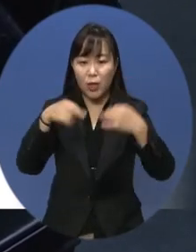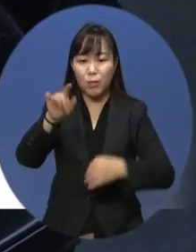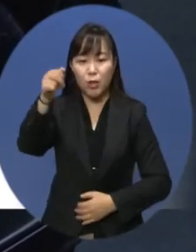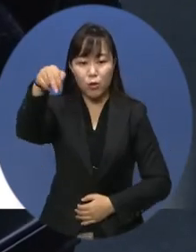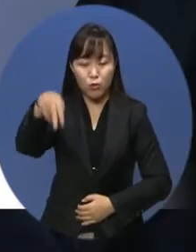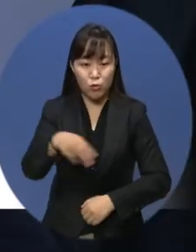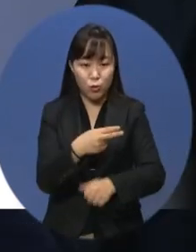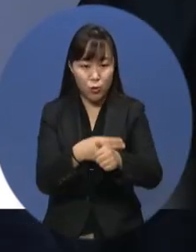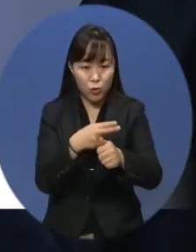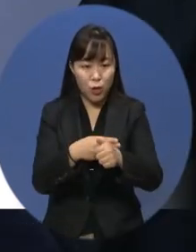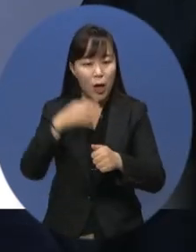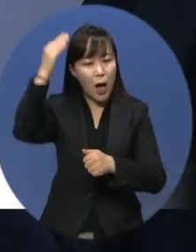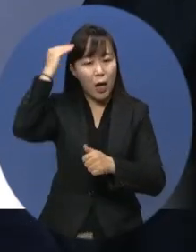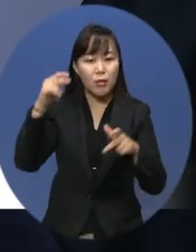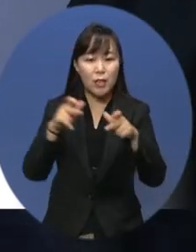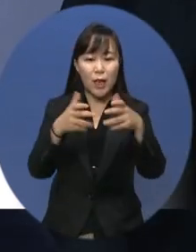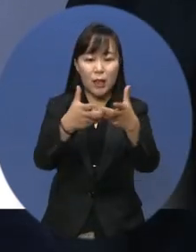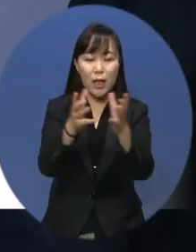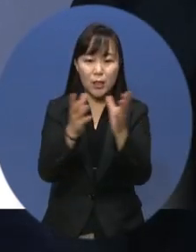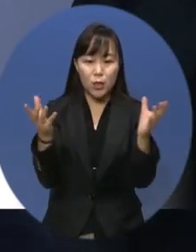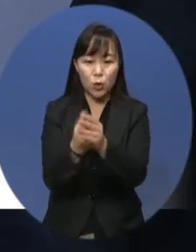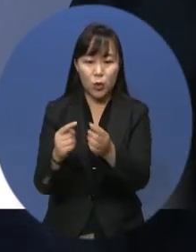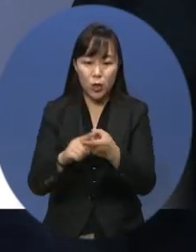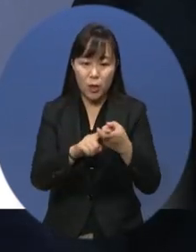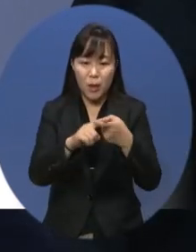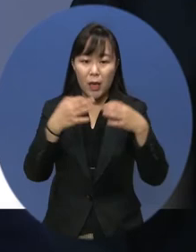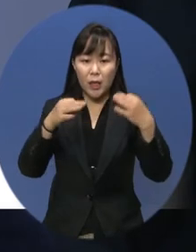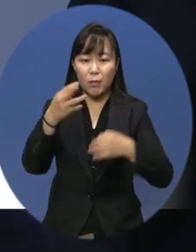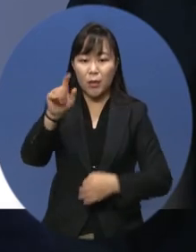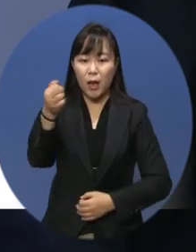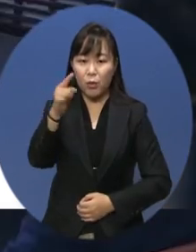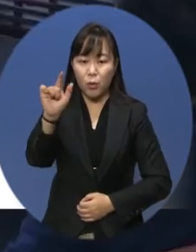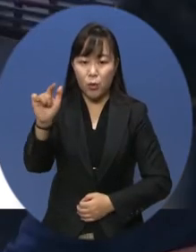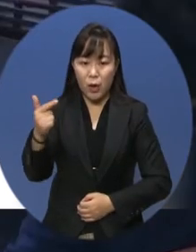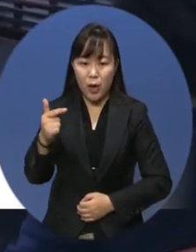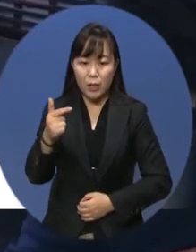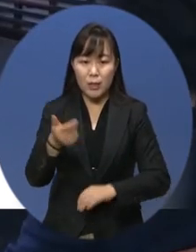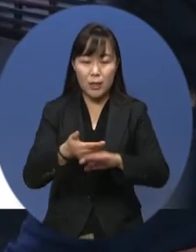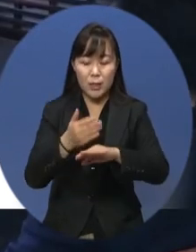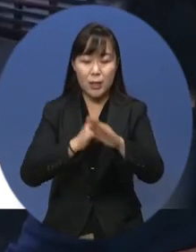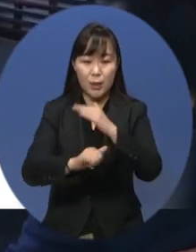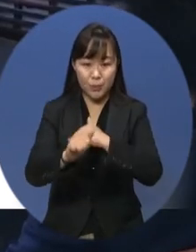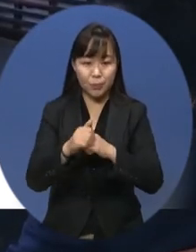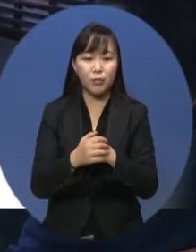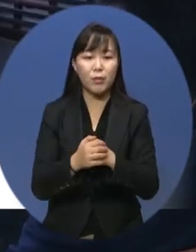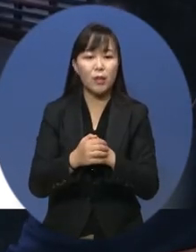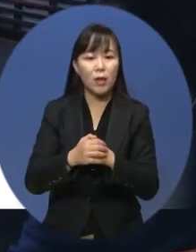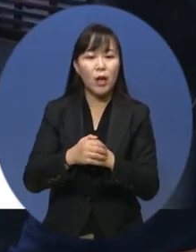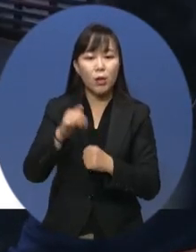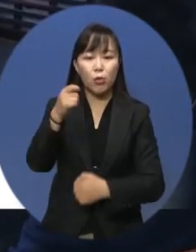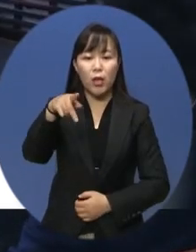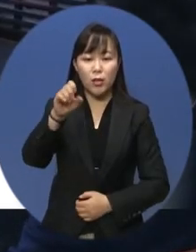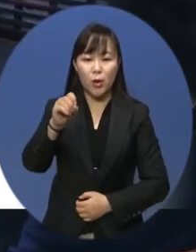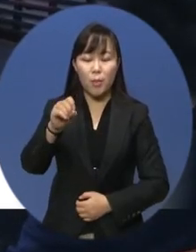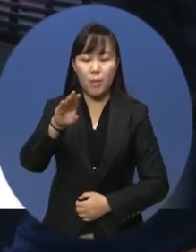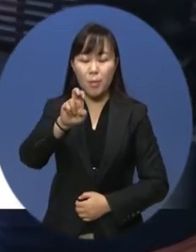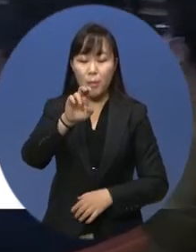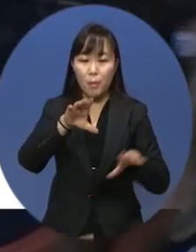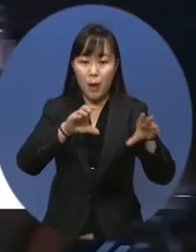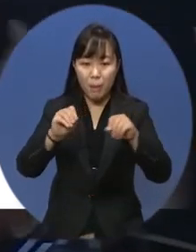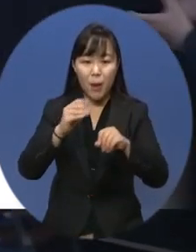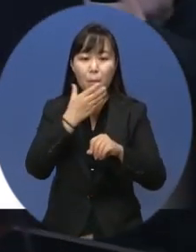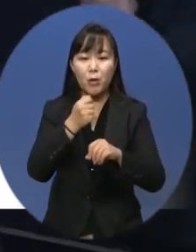교수, 한국장애인단체 총연합회 김락환 상임대표, 한국뇌성마비복지회 김태섭